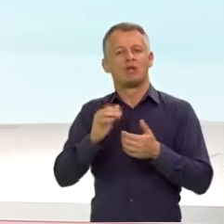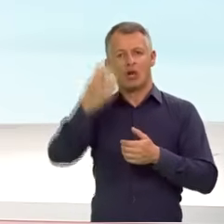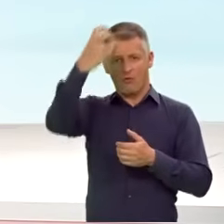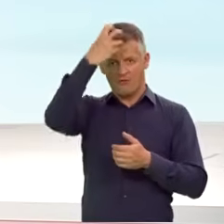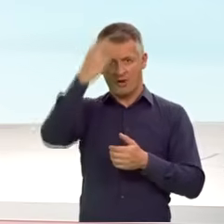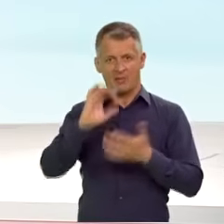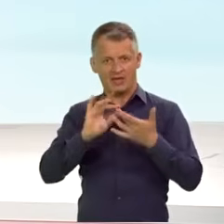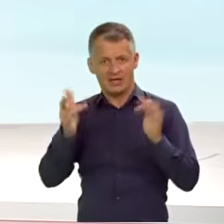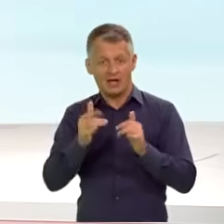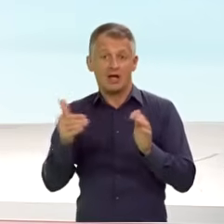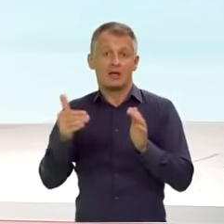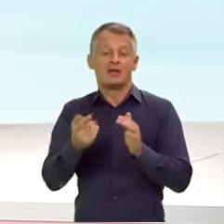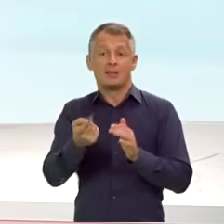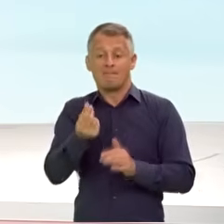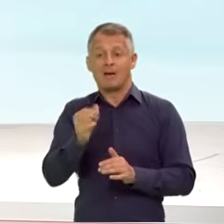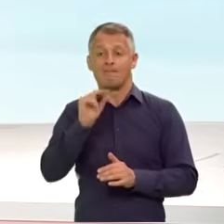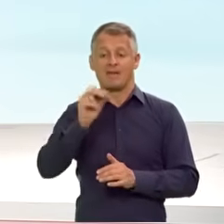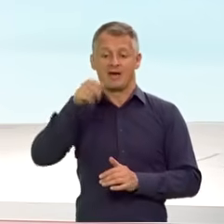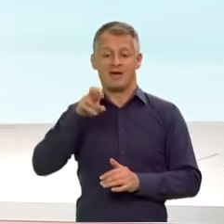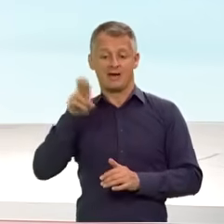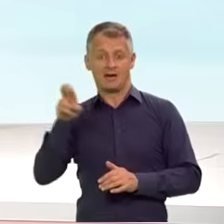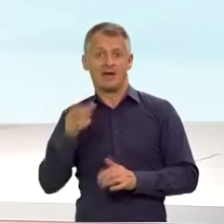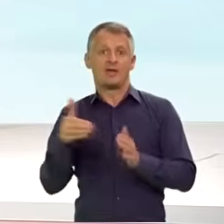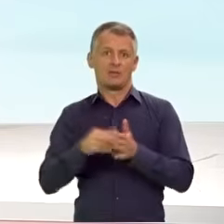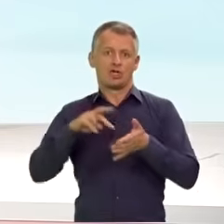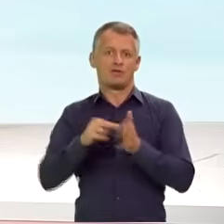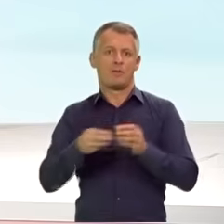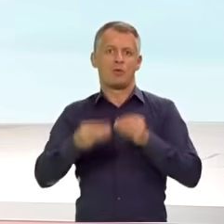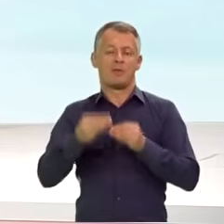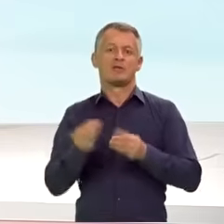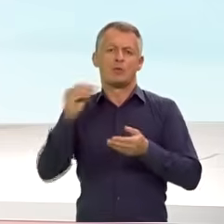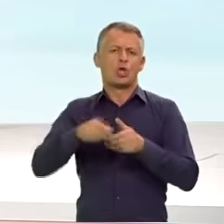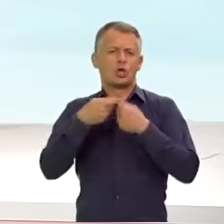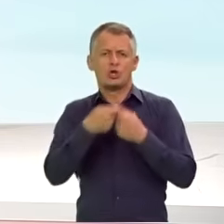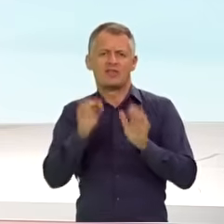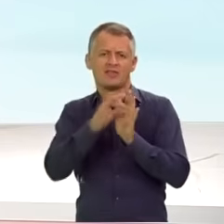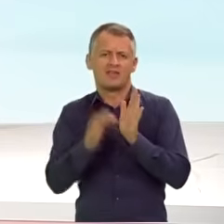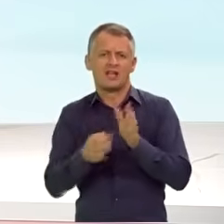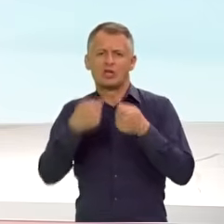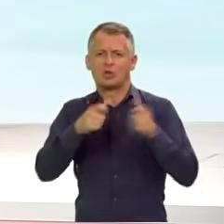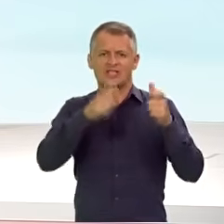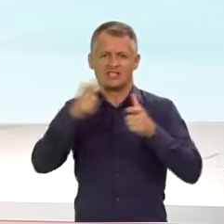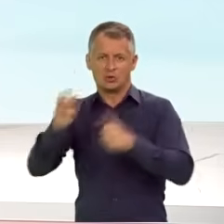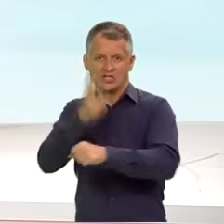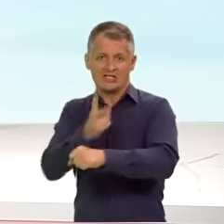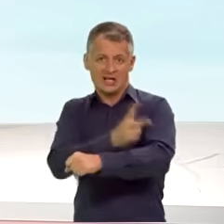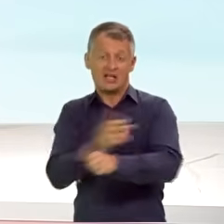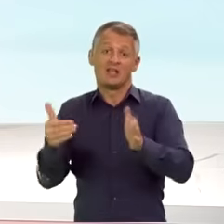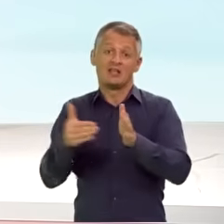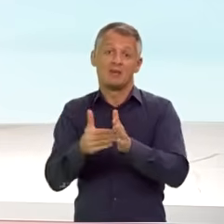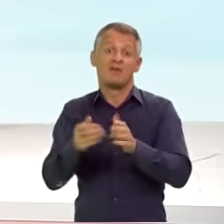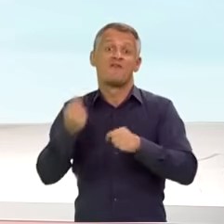PNRR ar trebui să rezolve problema și să interconecteze bazele de date ale tuturor instituțiilor publice. Acesta va trebui finalizat până în